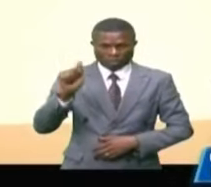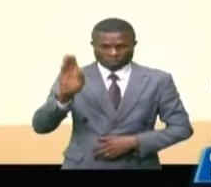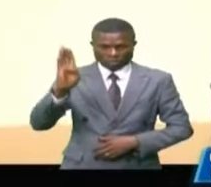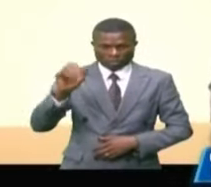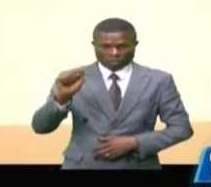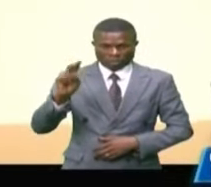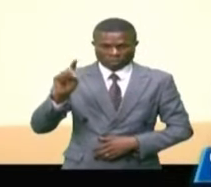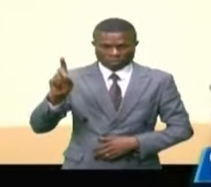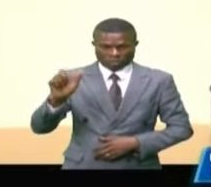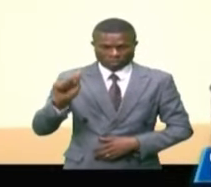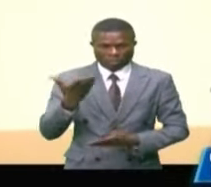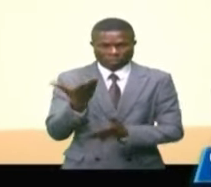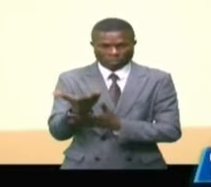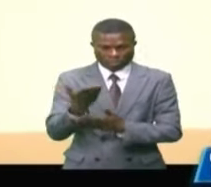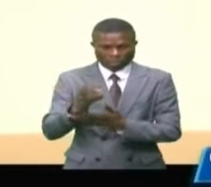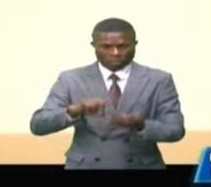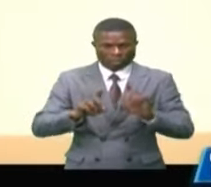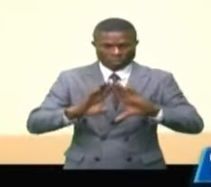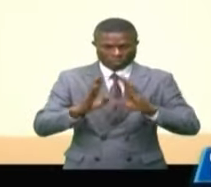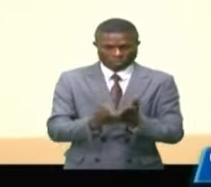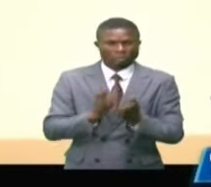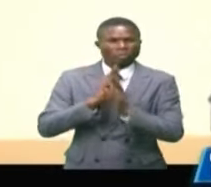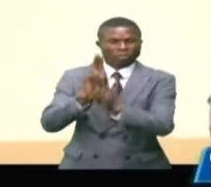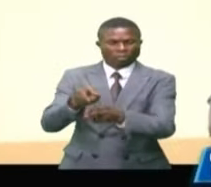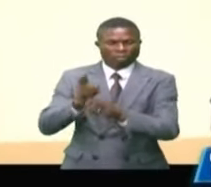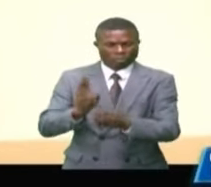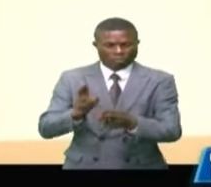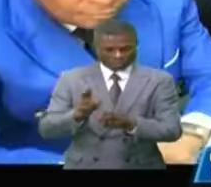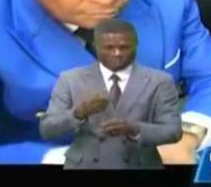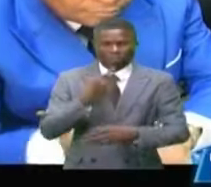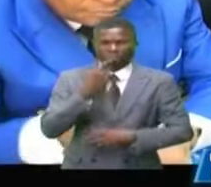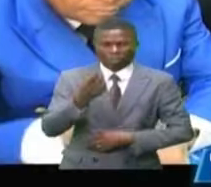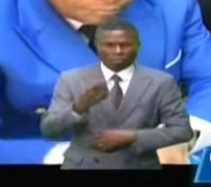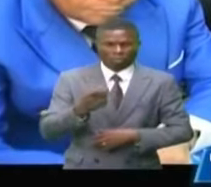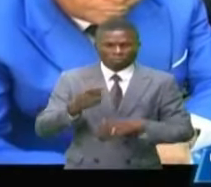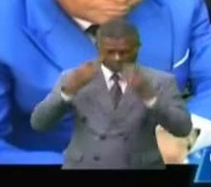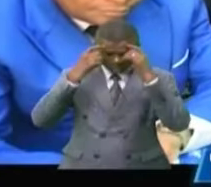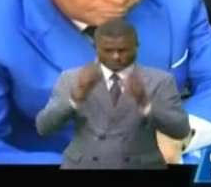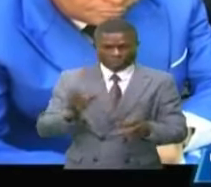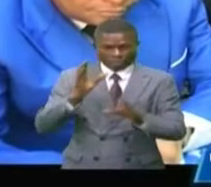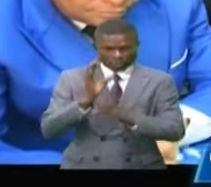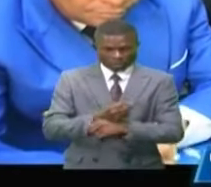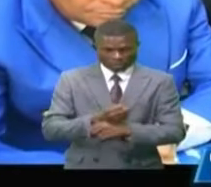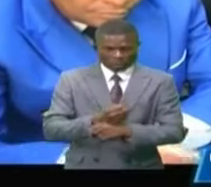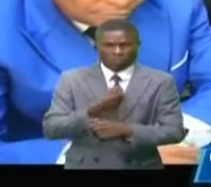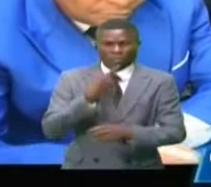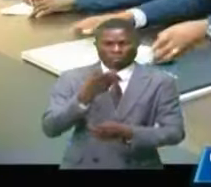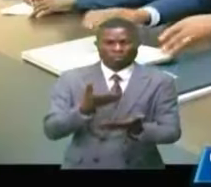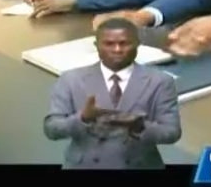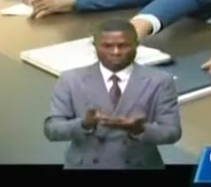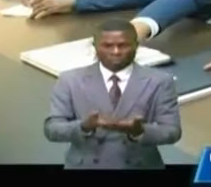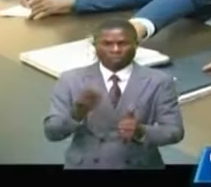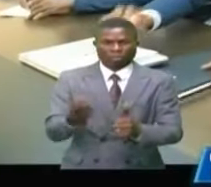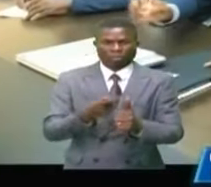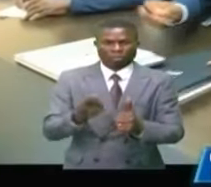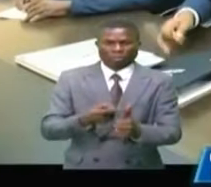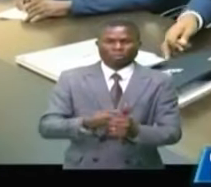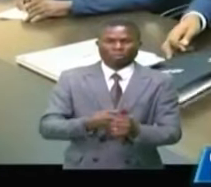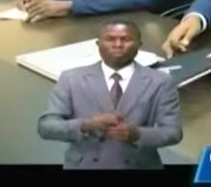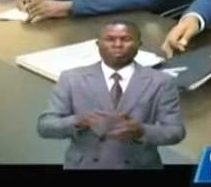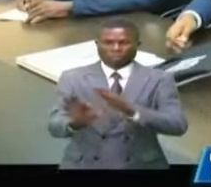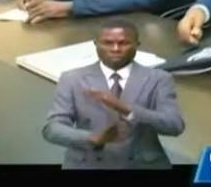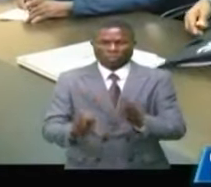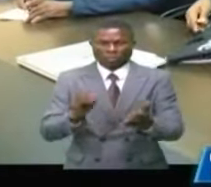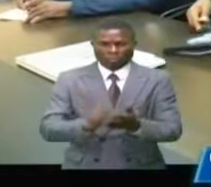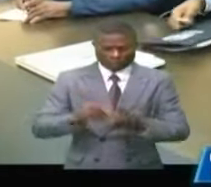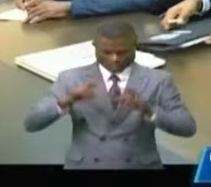ses interlocuteurs l'état de lieu fait par lui et la conclusion à laquelle il avait abouti. Il s'agit de la refondation de la